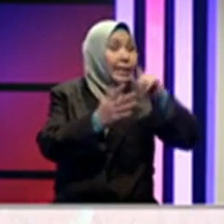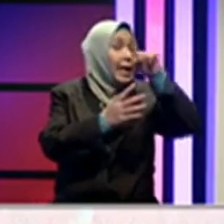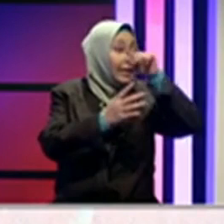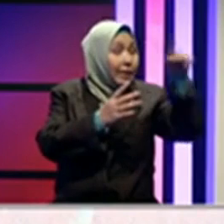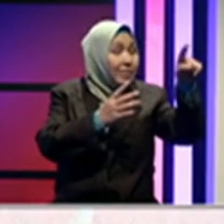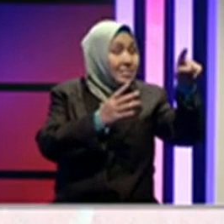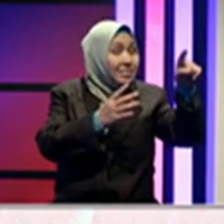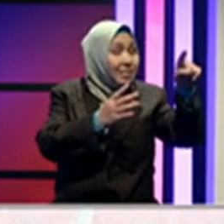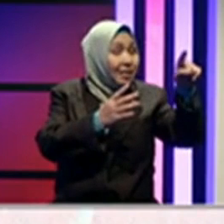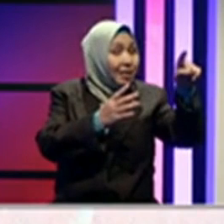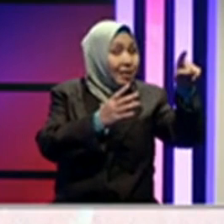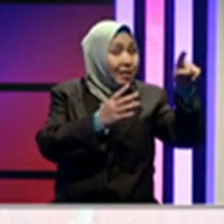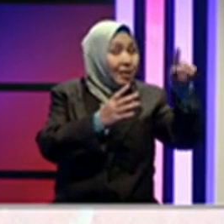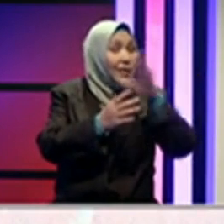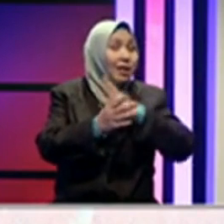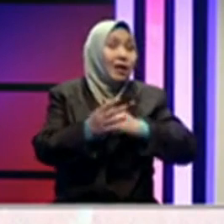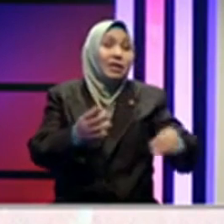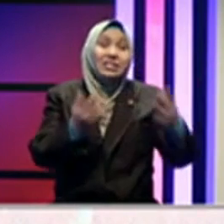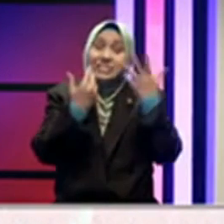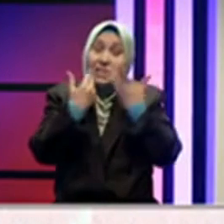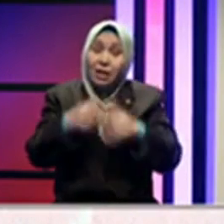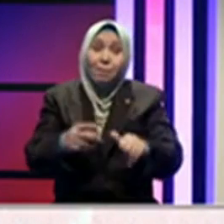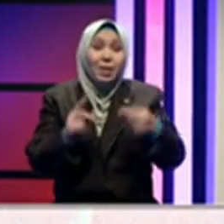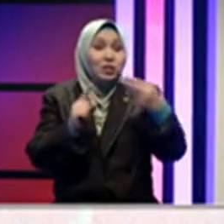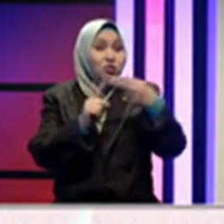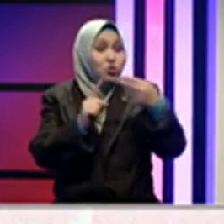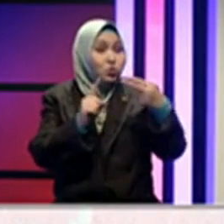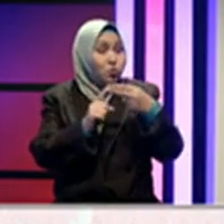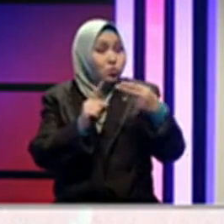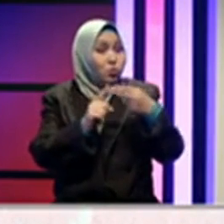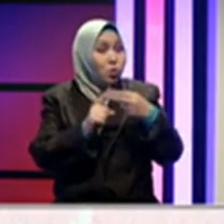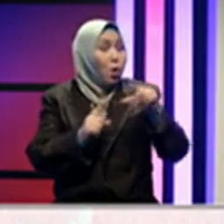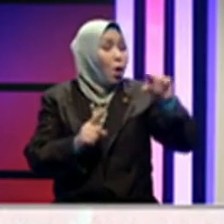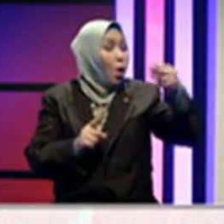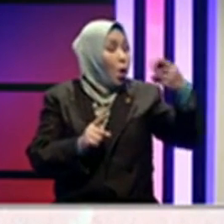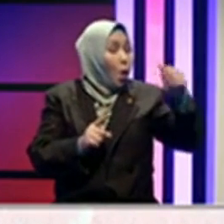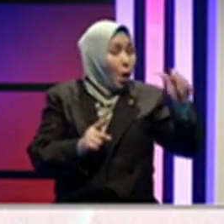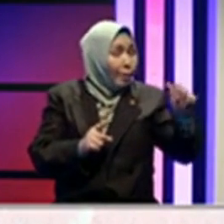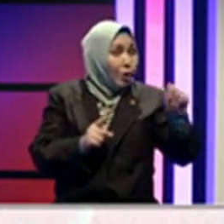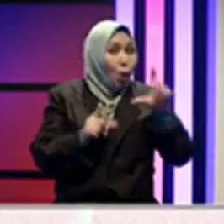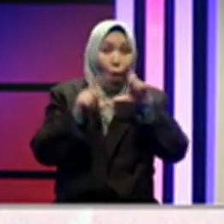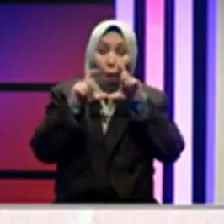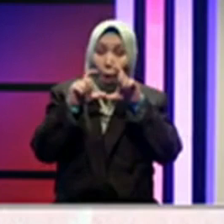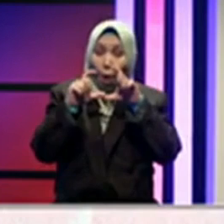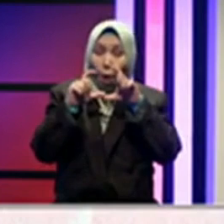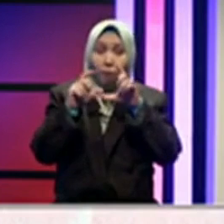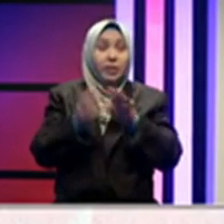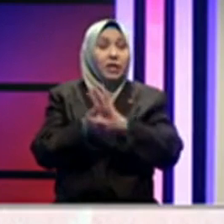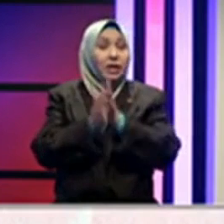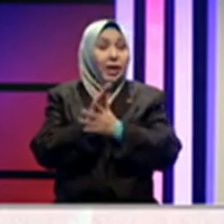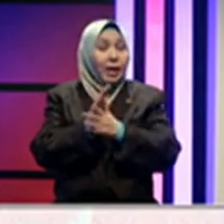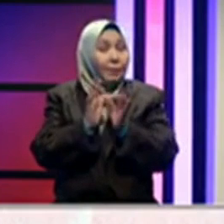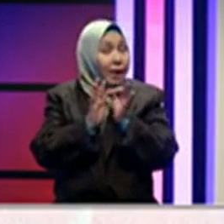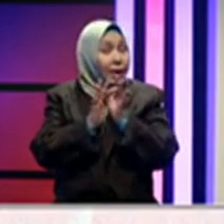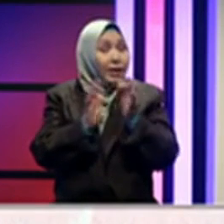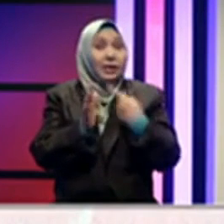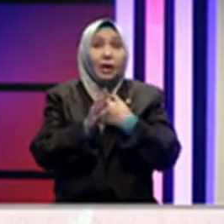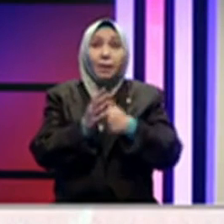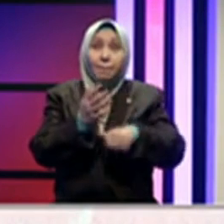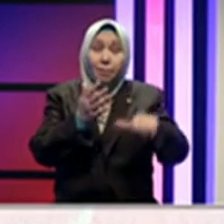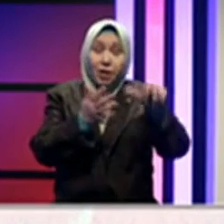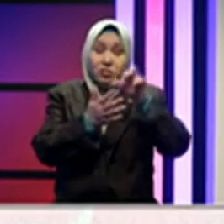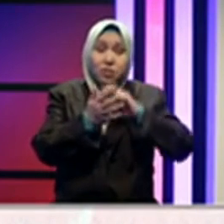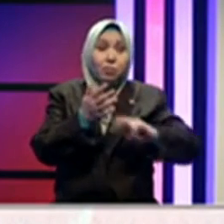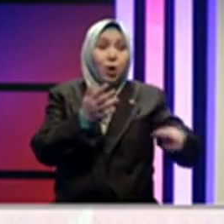berada di selepas huruf moyang bersifat dengan tebal Oke dalam kira cite bacaan Imam